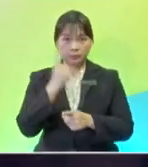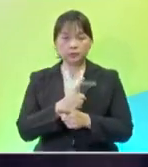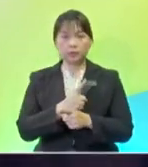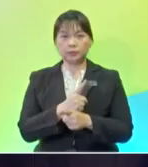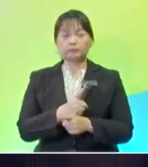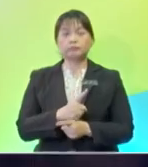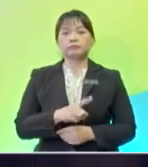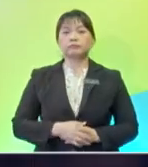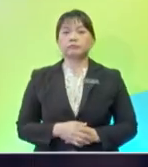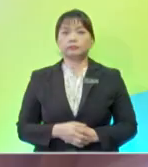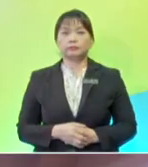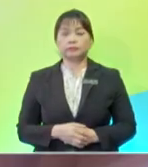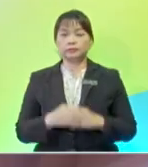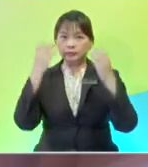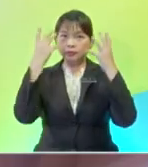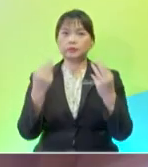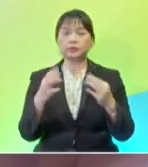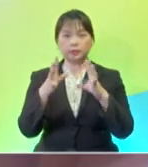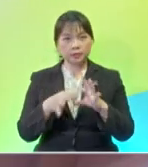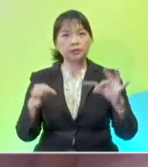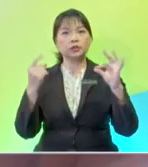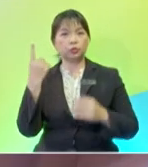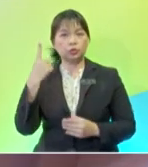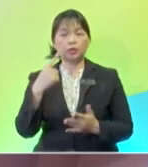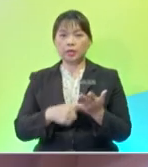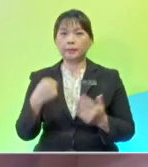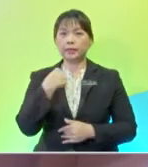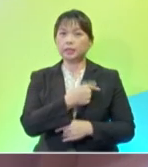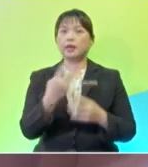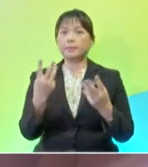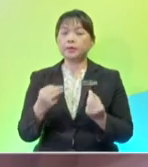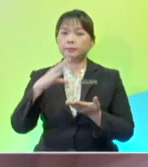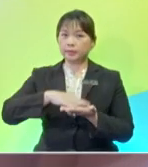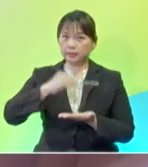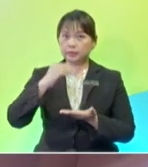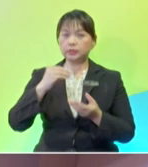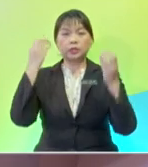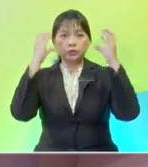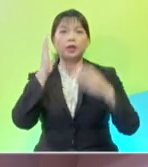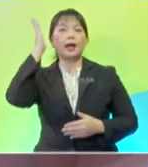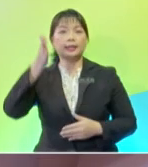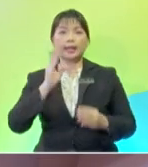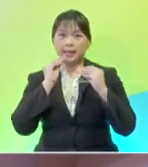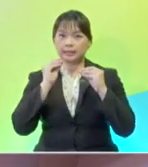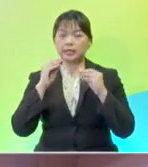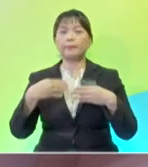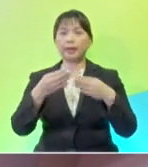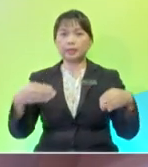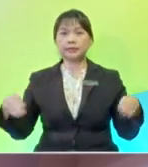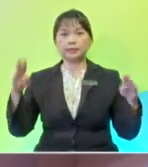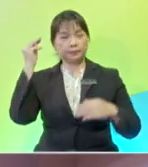Cerita dulu apa dia yang kita nak belajar hari ini Cikgu aja bahasa Melayu tahap 1